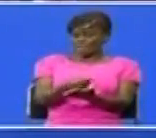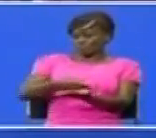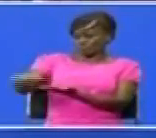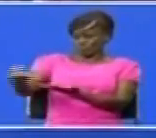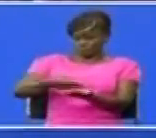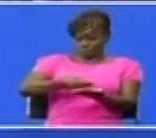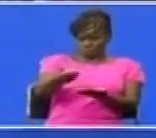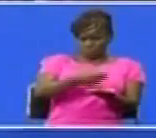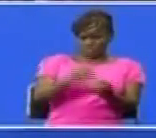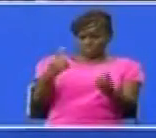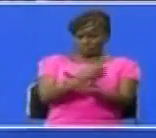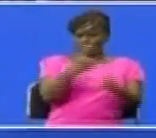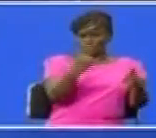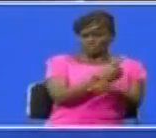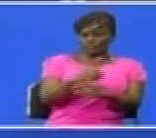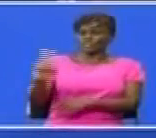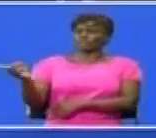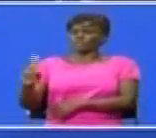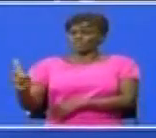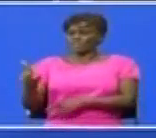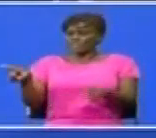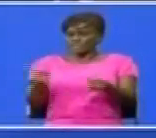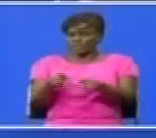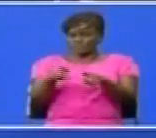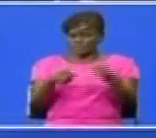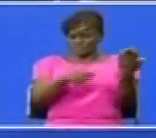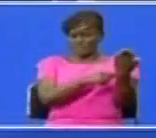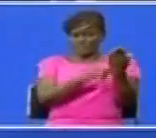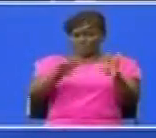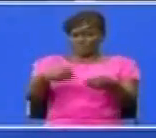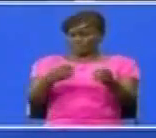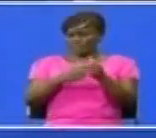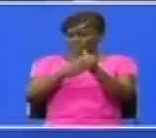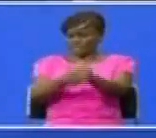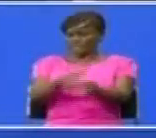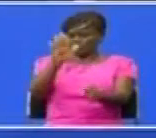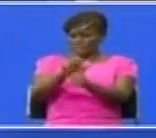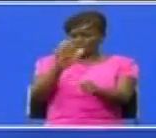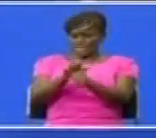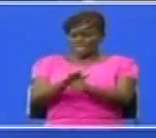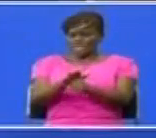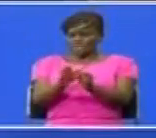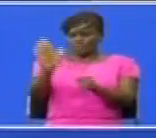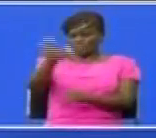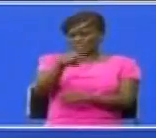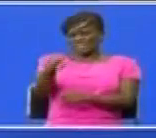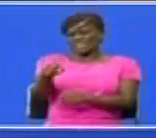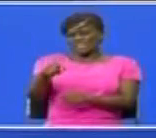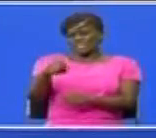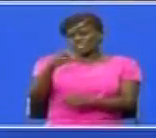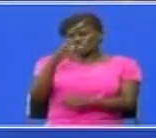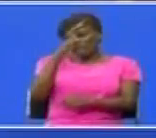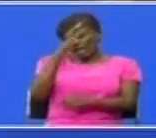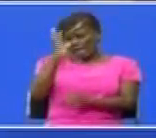kupeanwa kwa wizara mbalimbali kama ilivyotolewa orodha na kiongozi wa wengi bungeni Aden Duale ni karata tu za